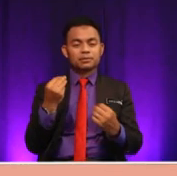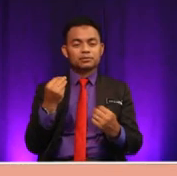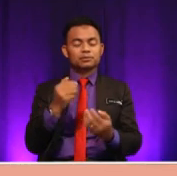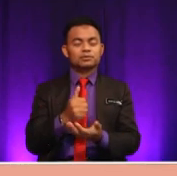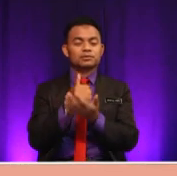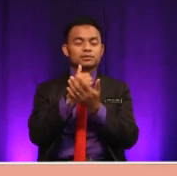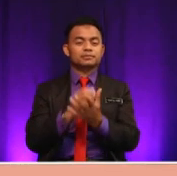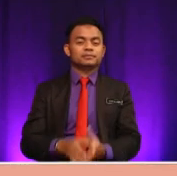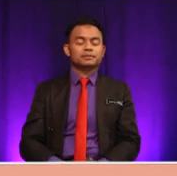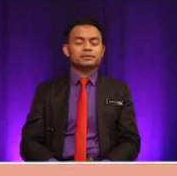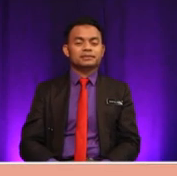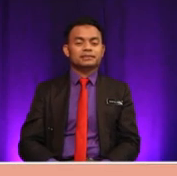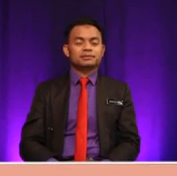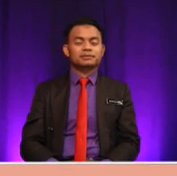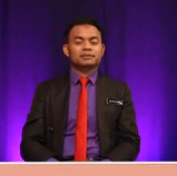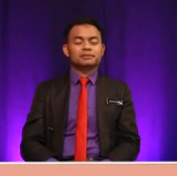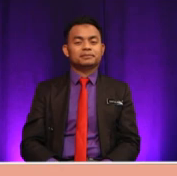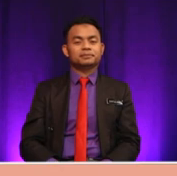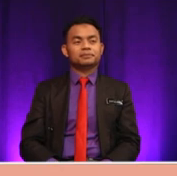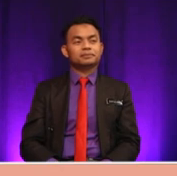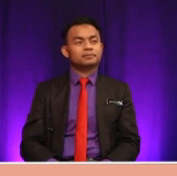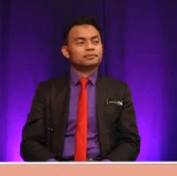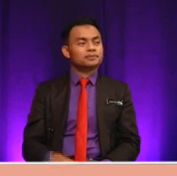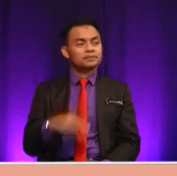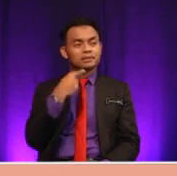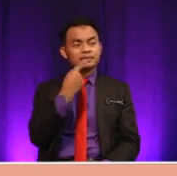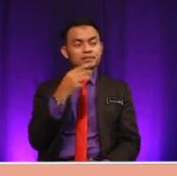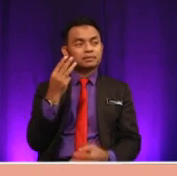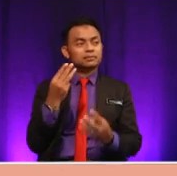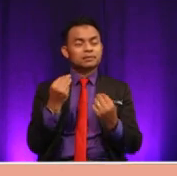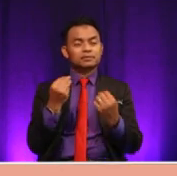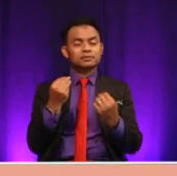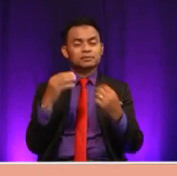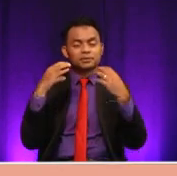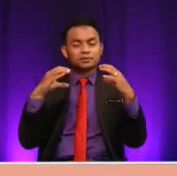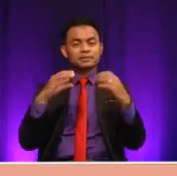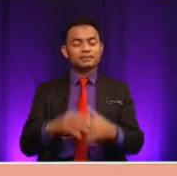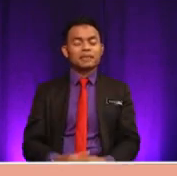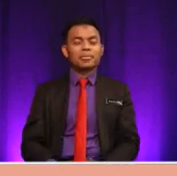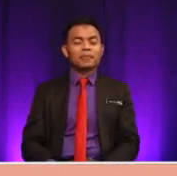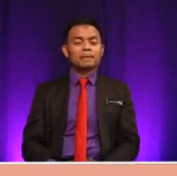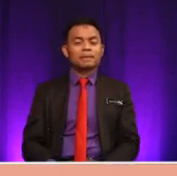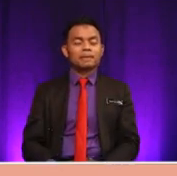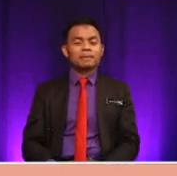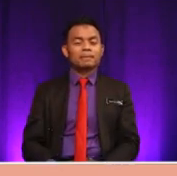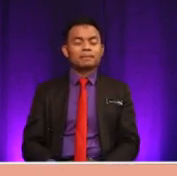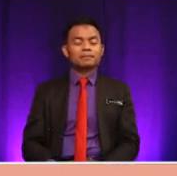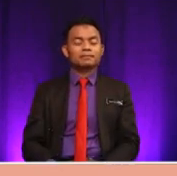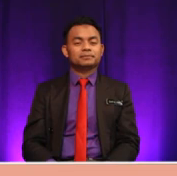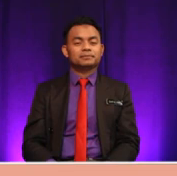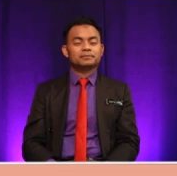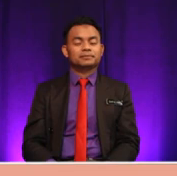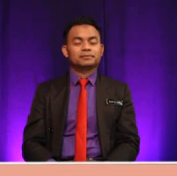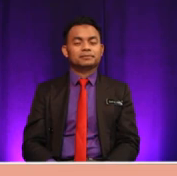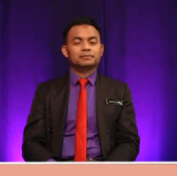bantu Siapa yang nak jawab soal dan Dicoba sekali lagi nampaknya Viras enggak menebus menebus